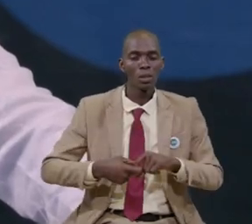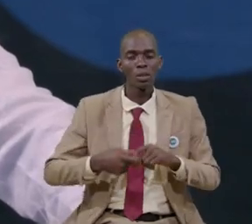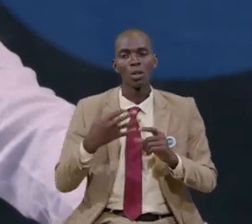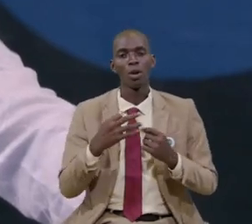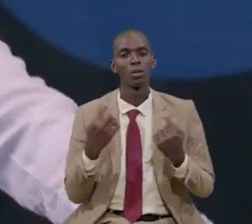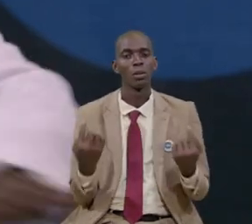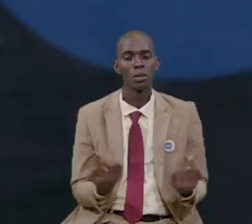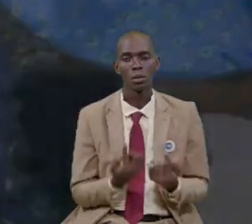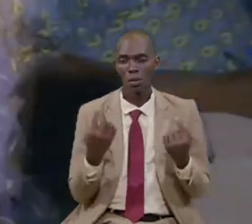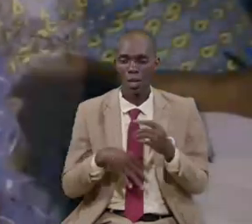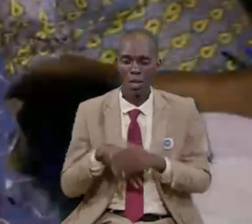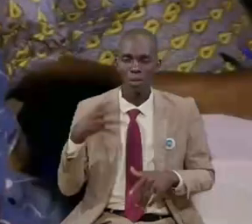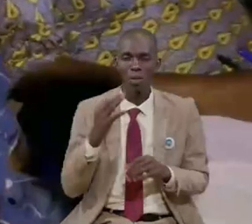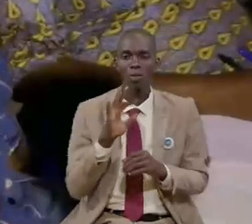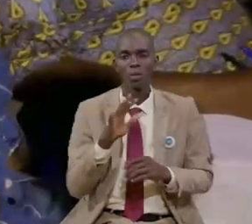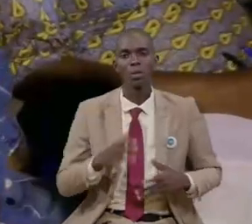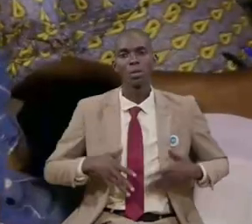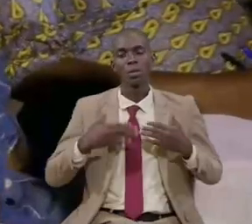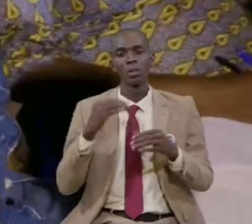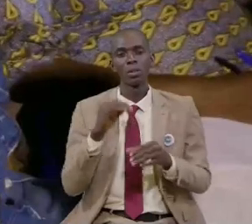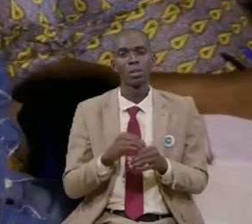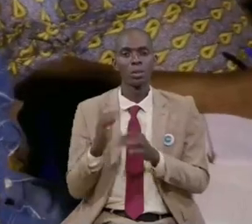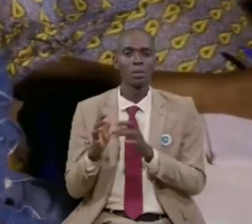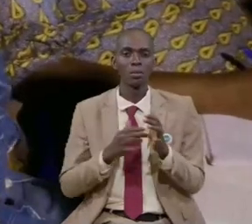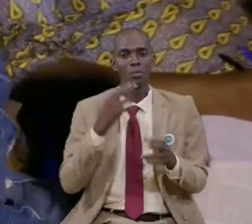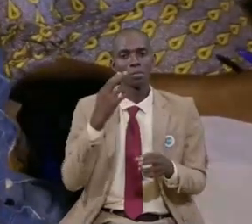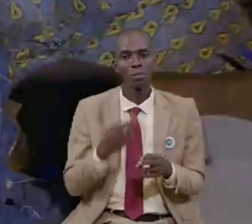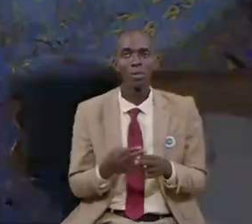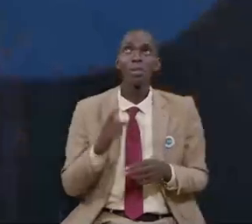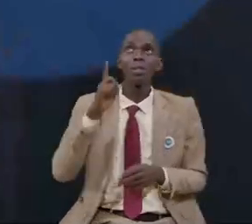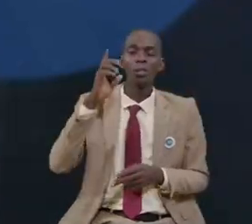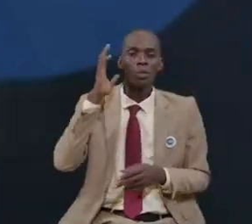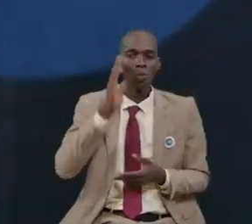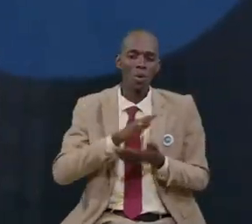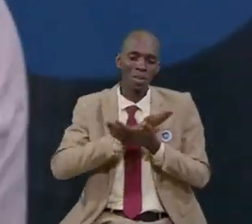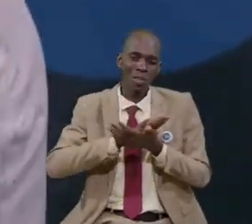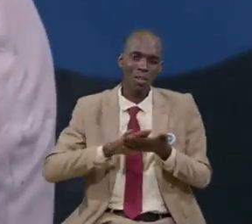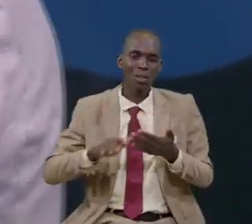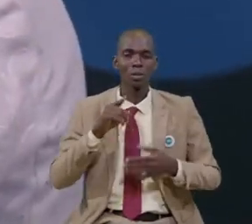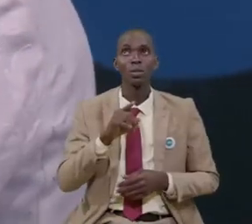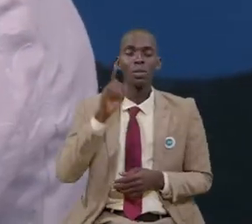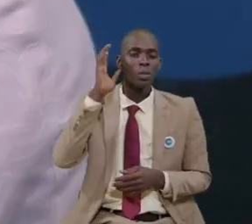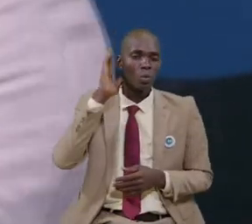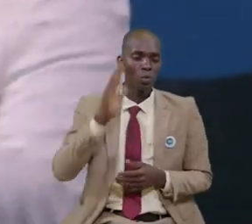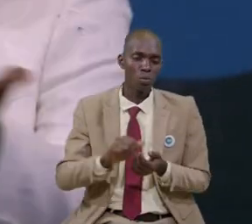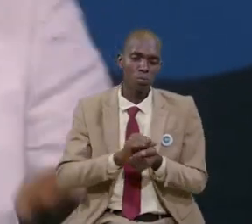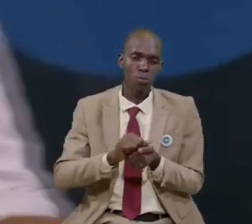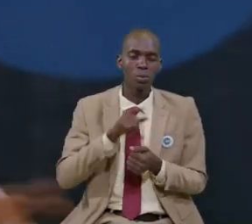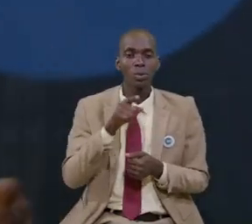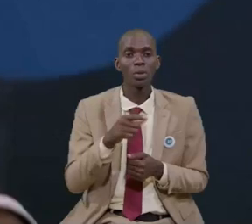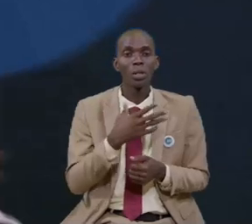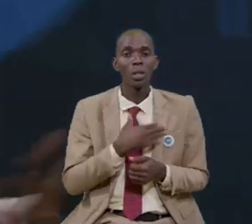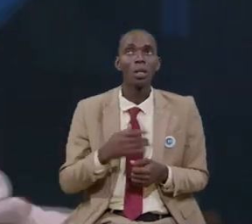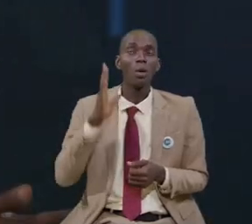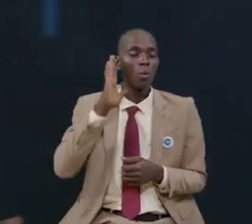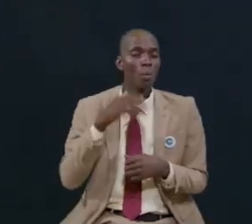tous les fers du péché dans votre vie au nom de Jésus. Il va vous nettoyer. Il va vous épurer. Il va vous rendre